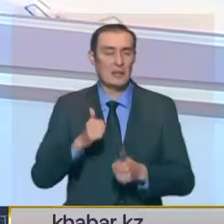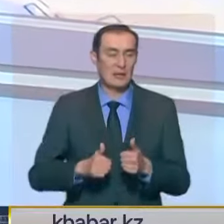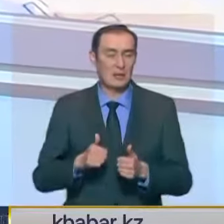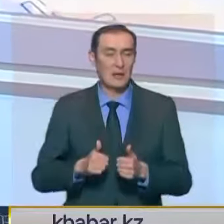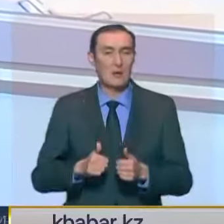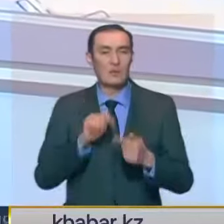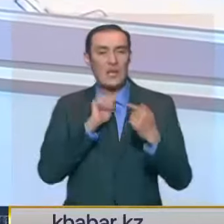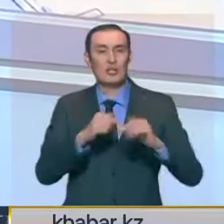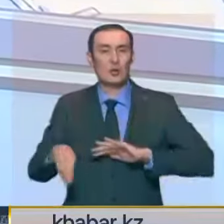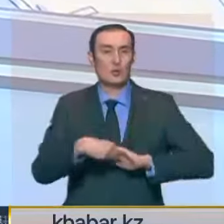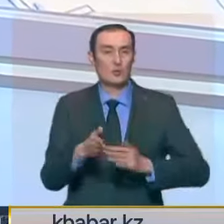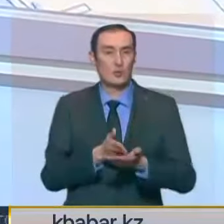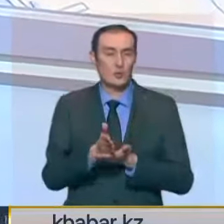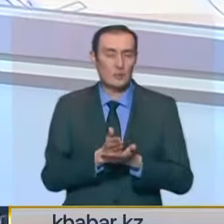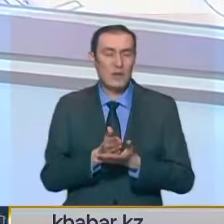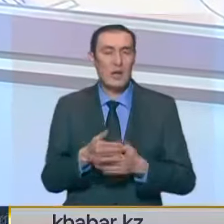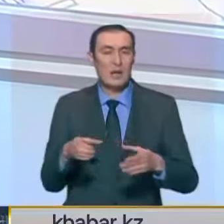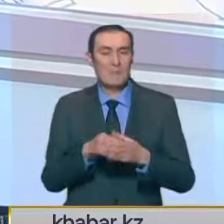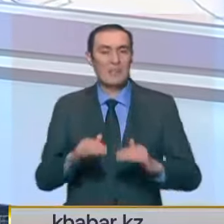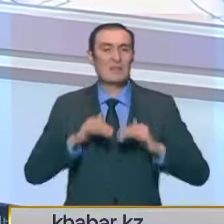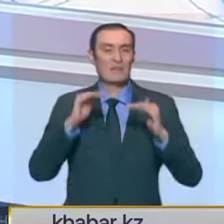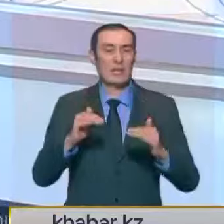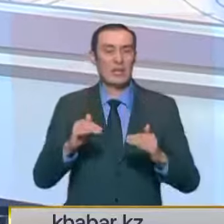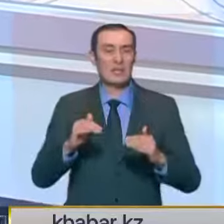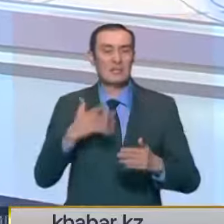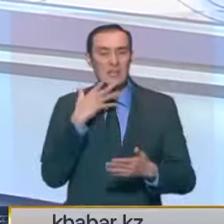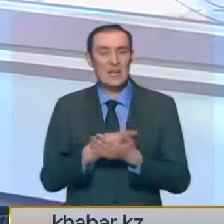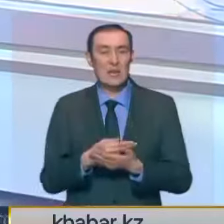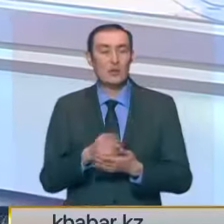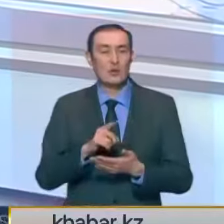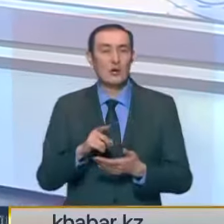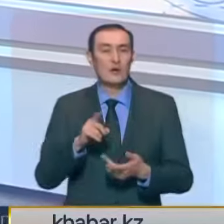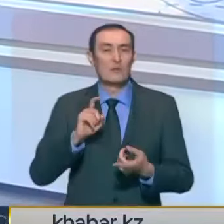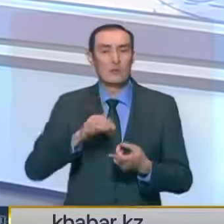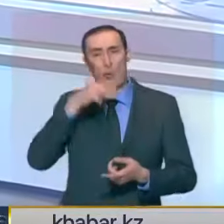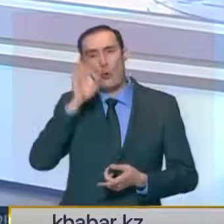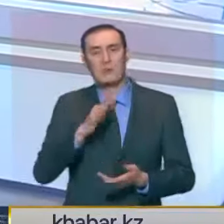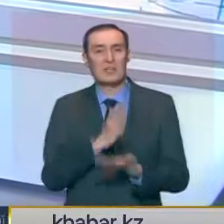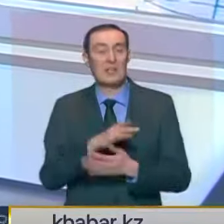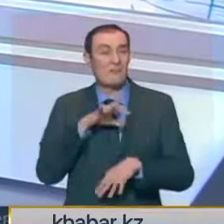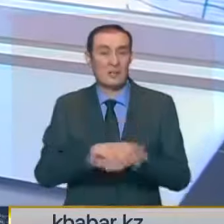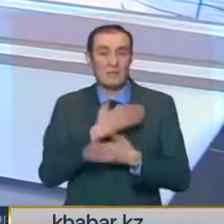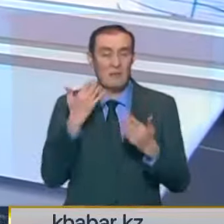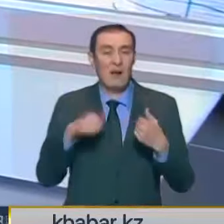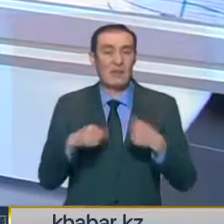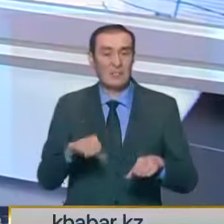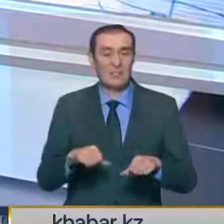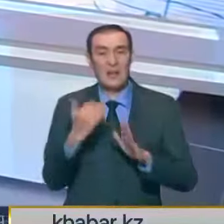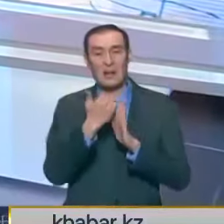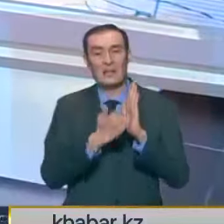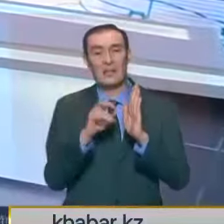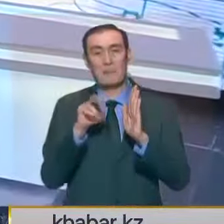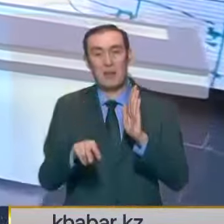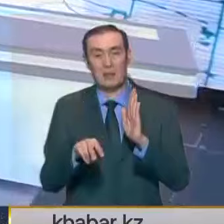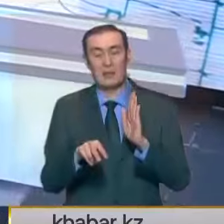данным антикора службы компании учитывая внушительный опыт работы Автоматизированная рейтинга балльная